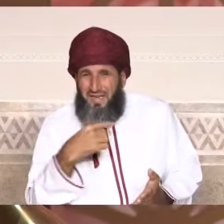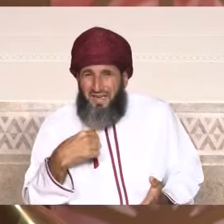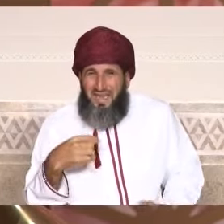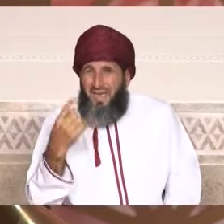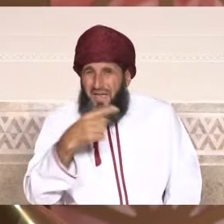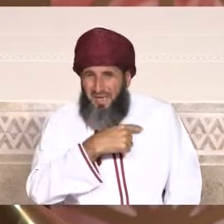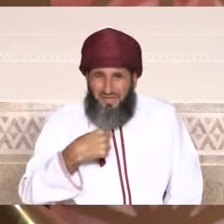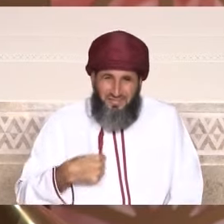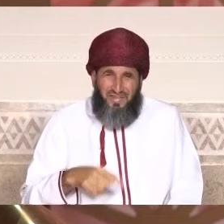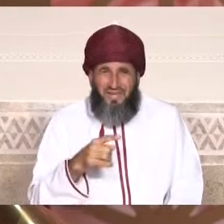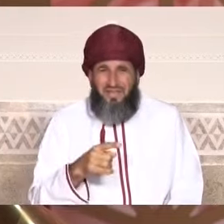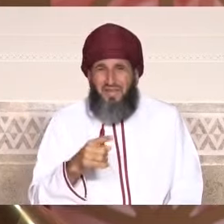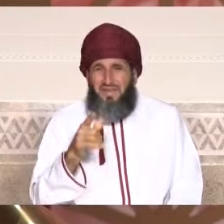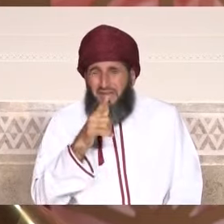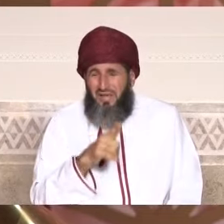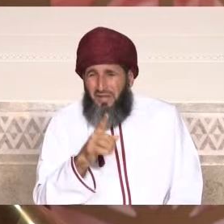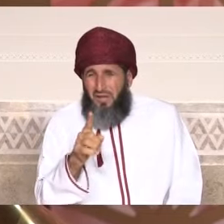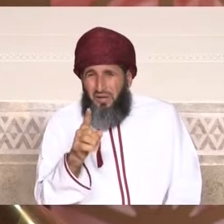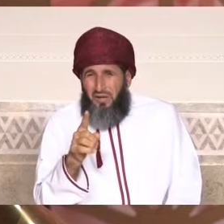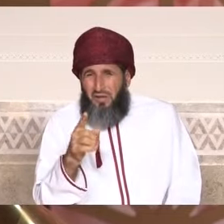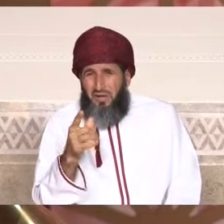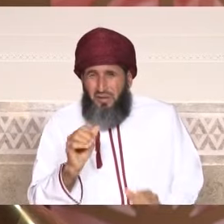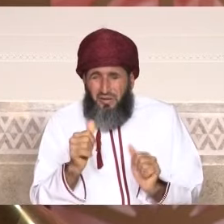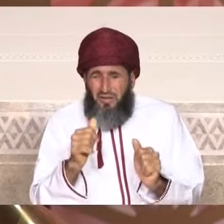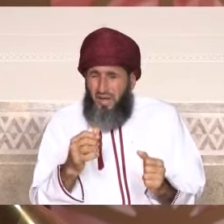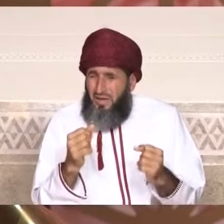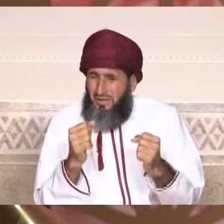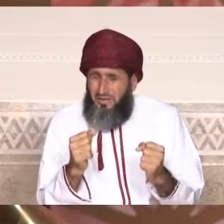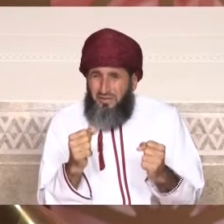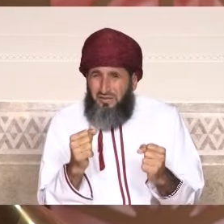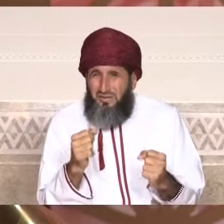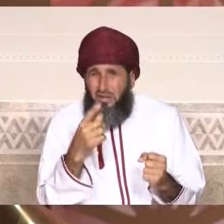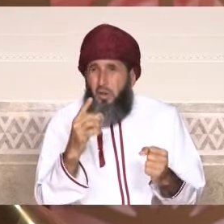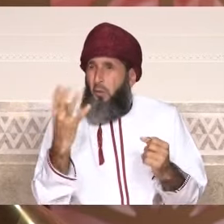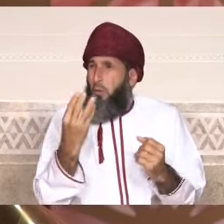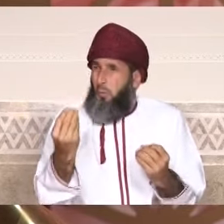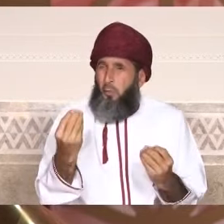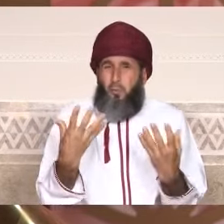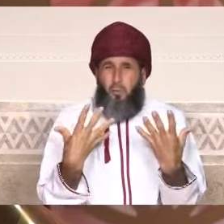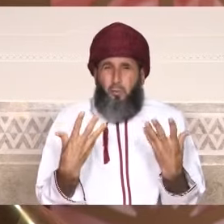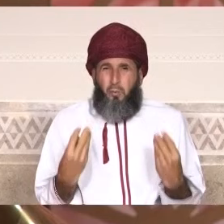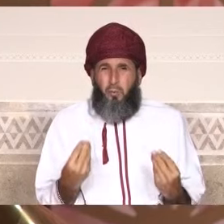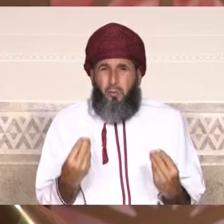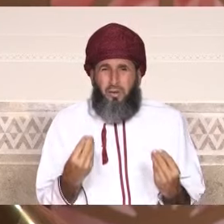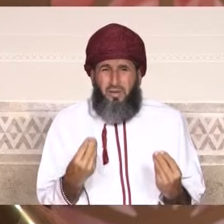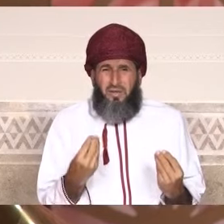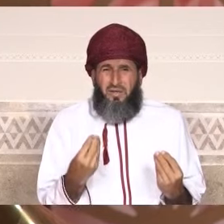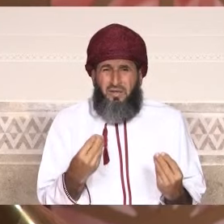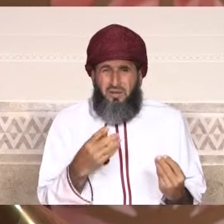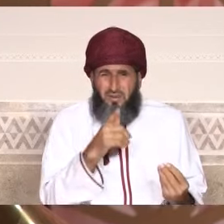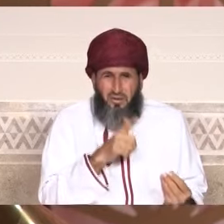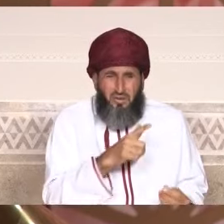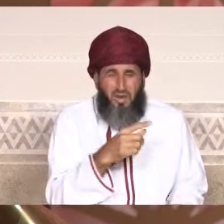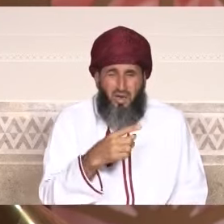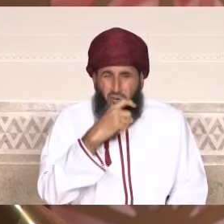المثال يعني نوعا ما فيها قدر من الشدة، بينما الأجواء هناك باردة فيريد أن يتخلص ولا يريد أن